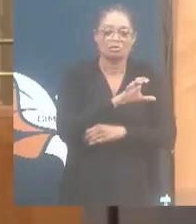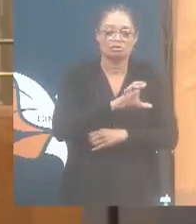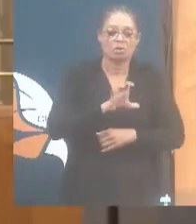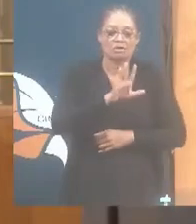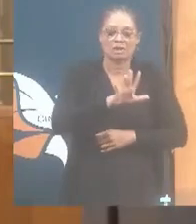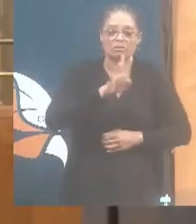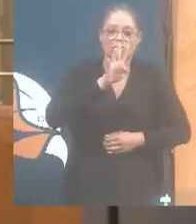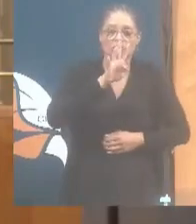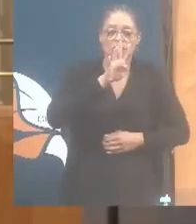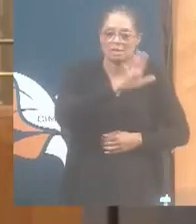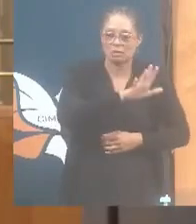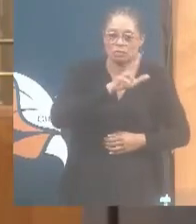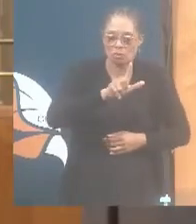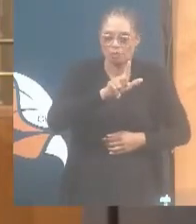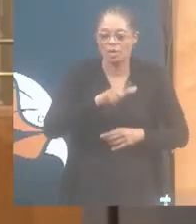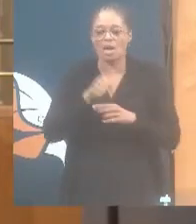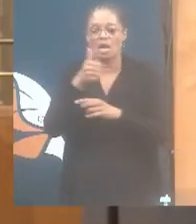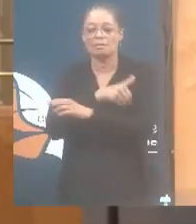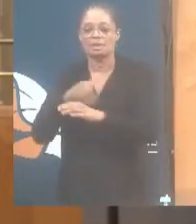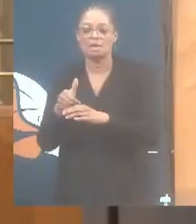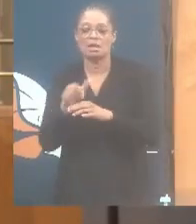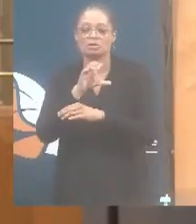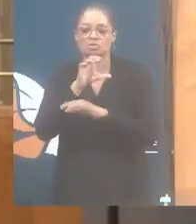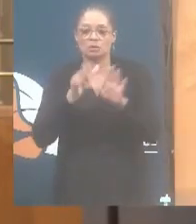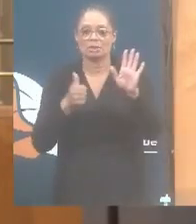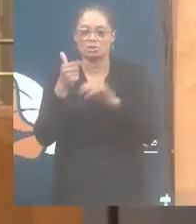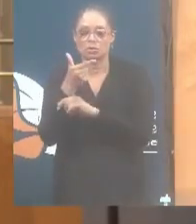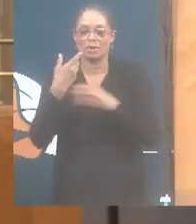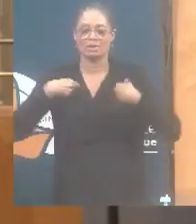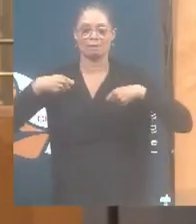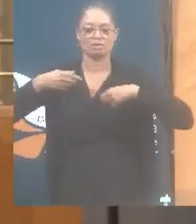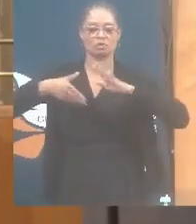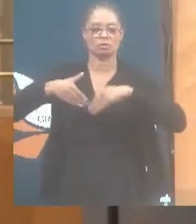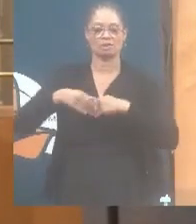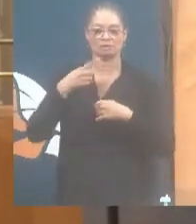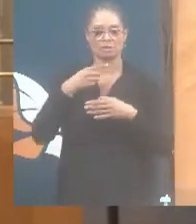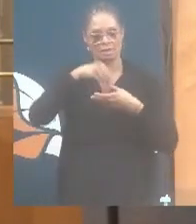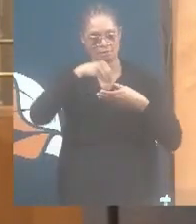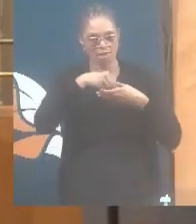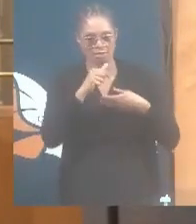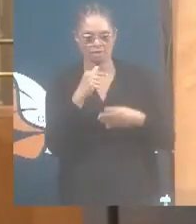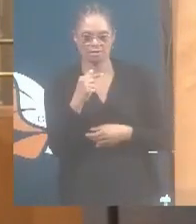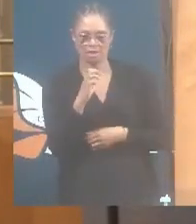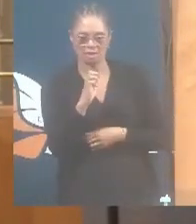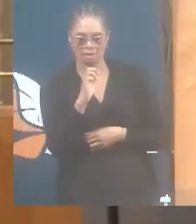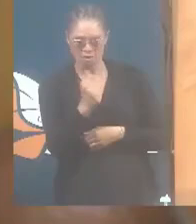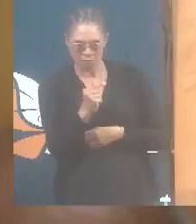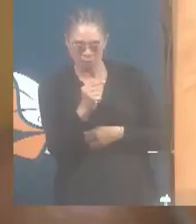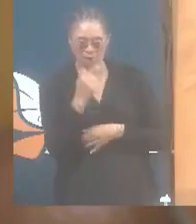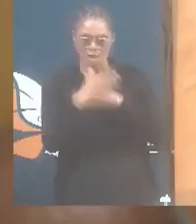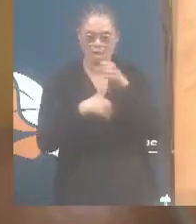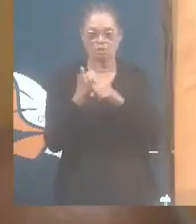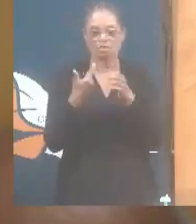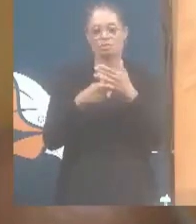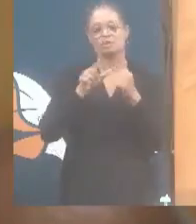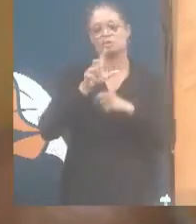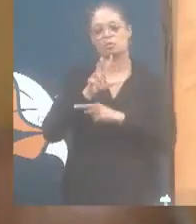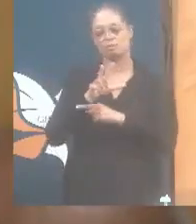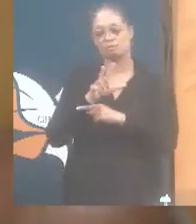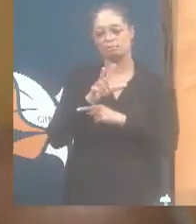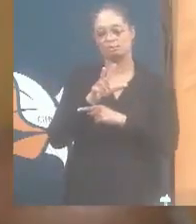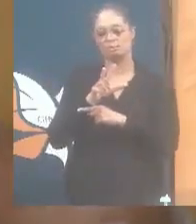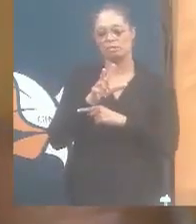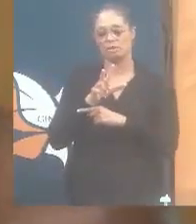et 1,062 milliard en dépenses de fonctionnement. Donc l'épargne nette en 2023, lorsqu'on applique